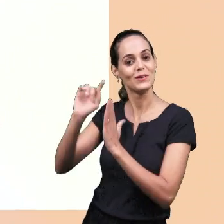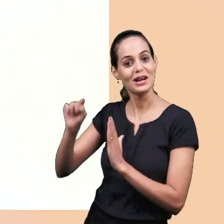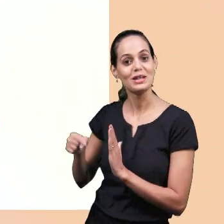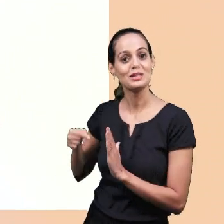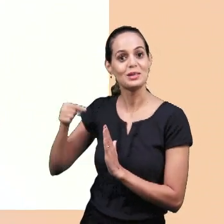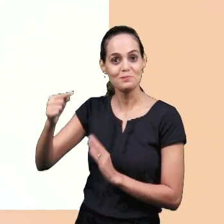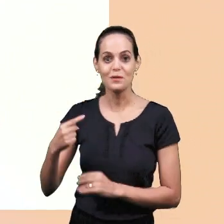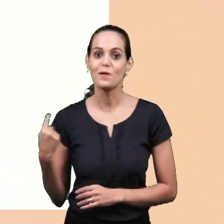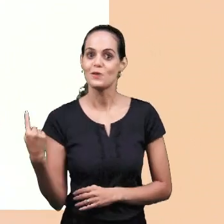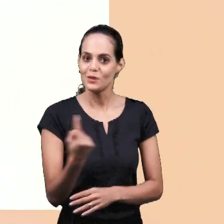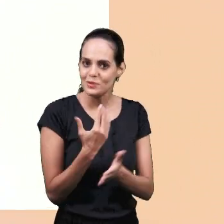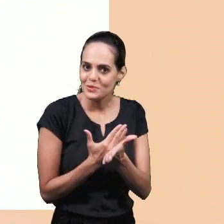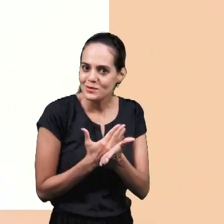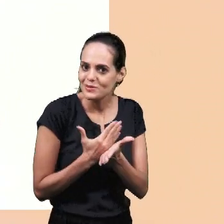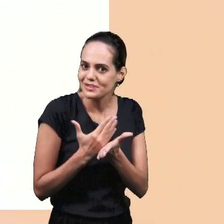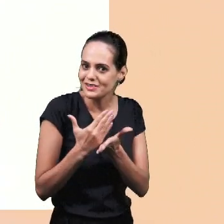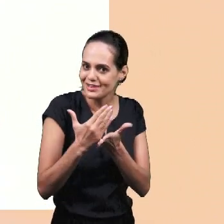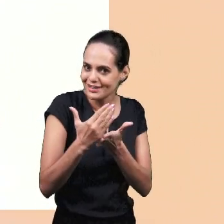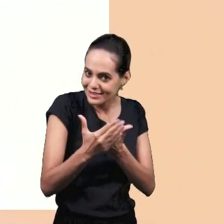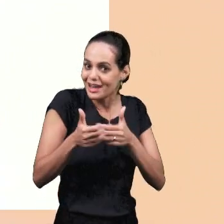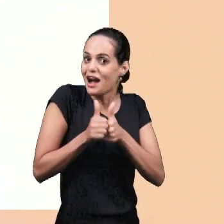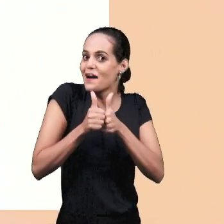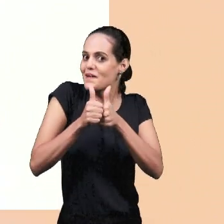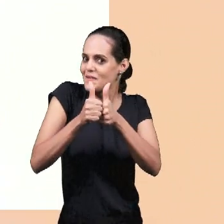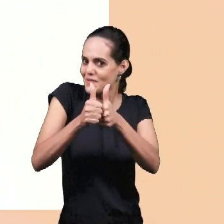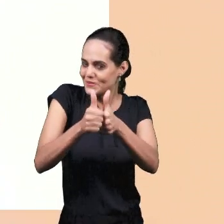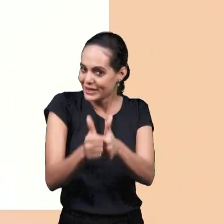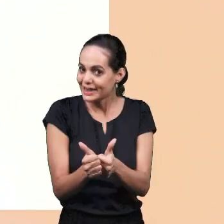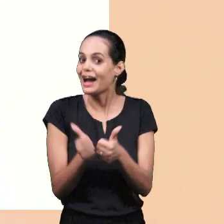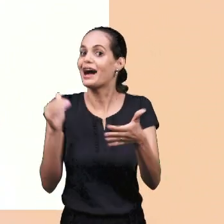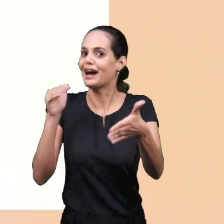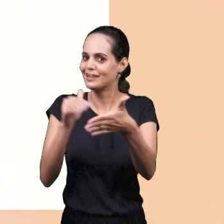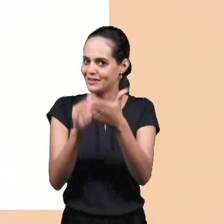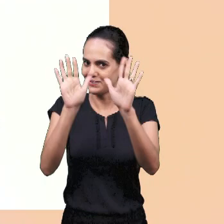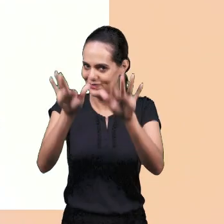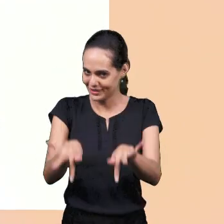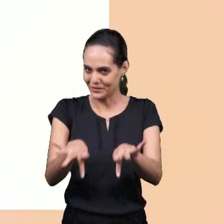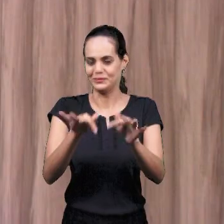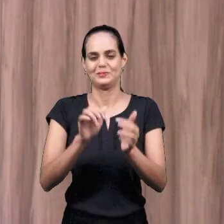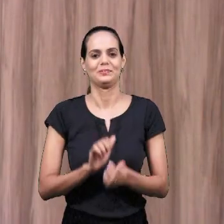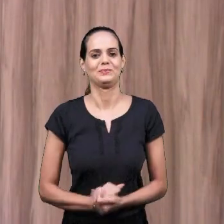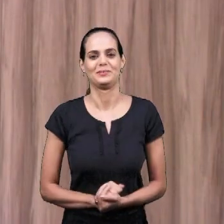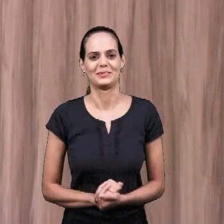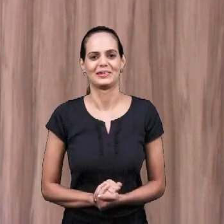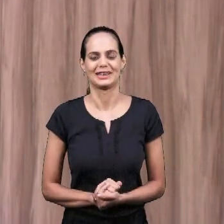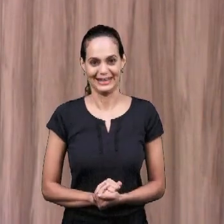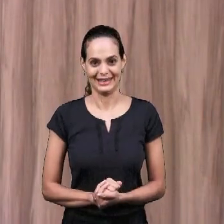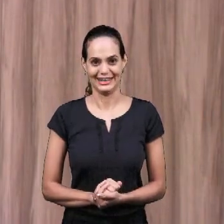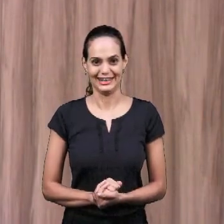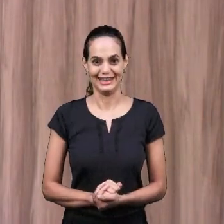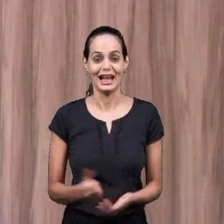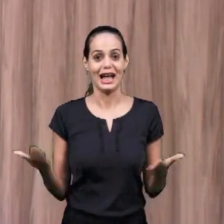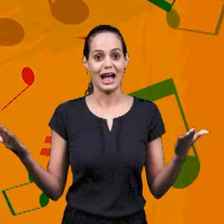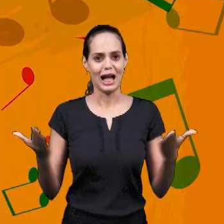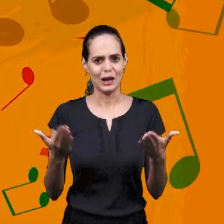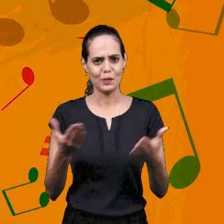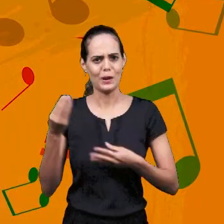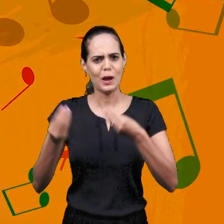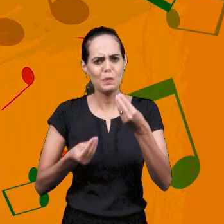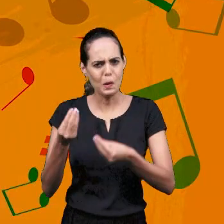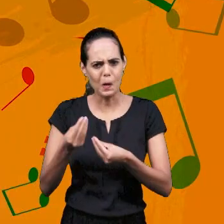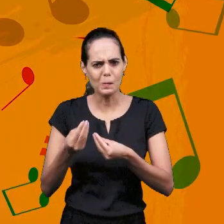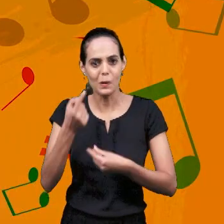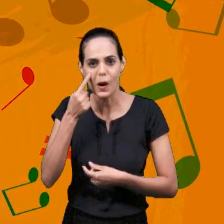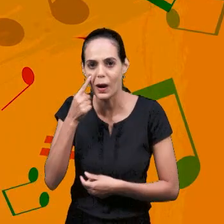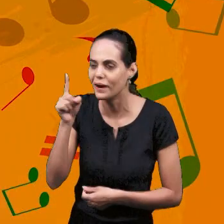louange. Après, quand on fera l'introduction, on puisse accompagner jusqu'au bout. Maintenant, nous allons voir comment ça se